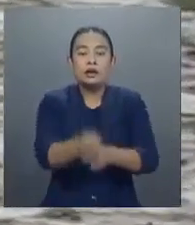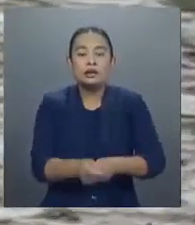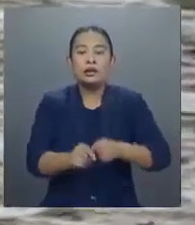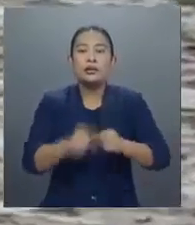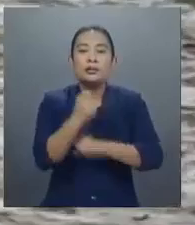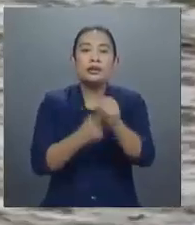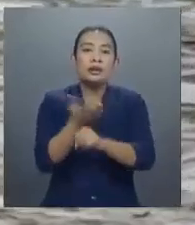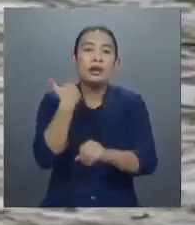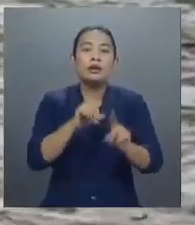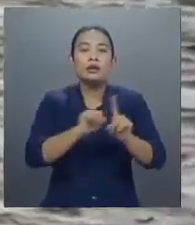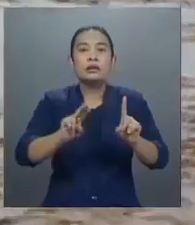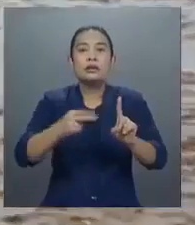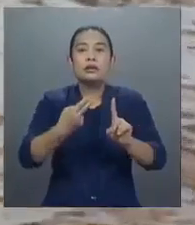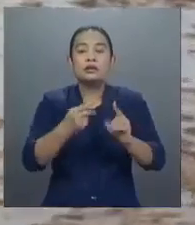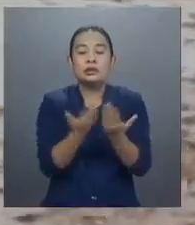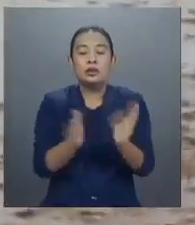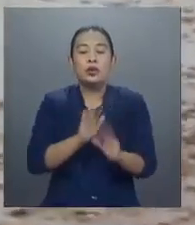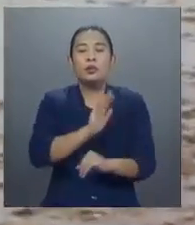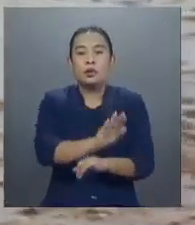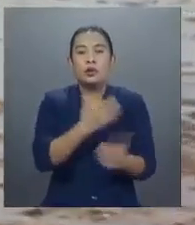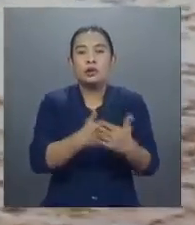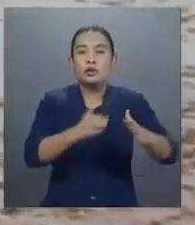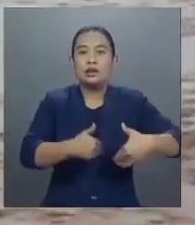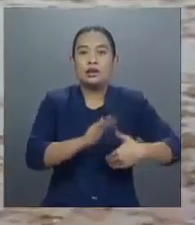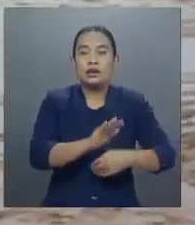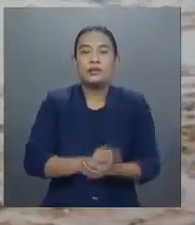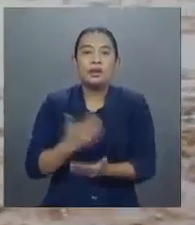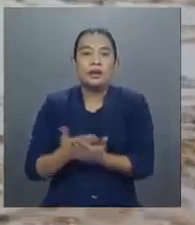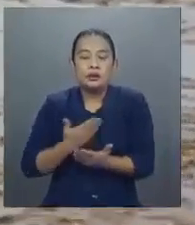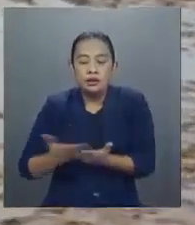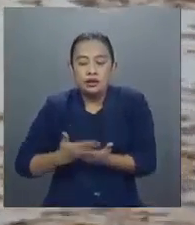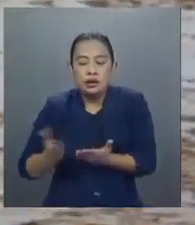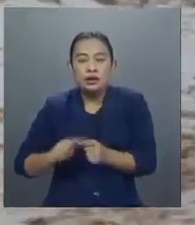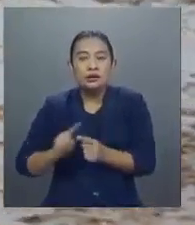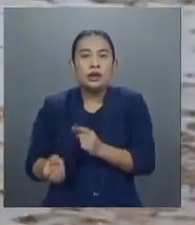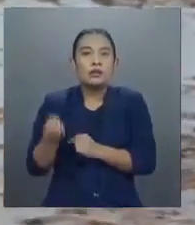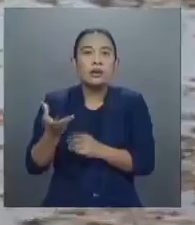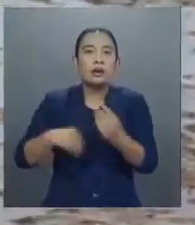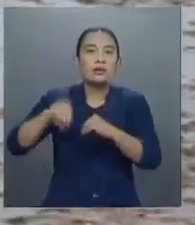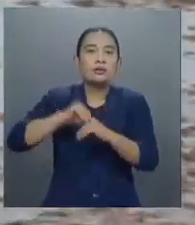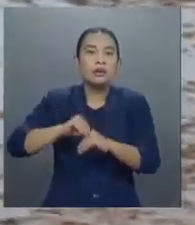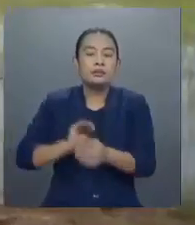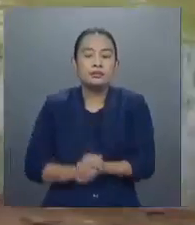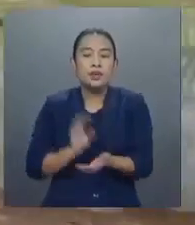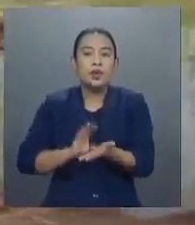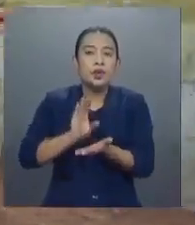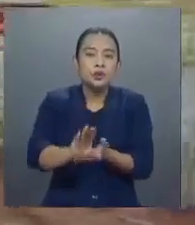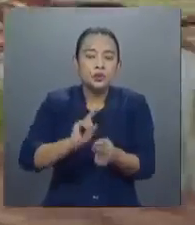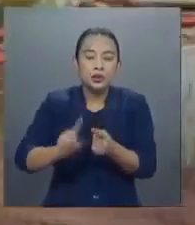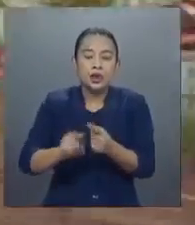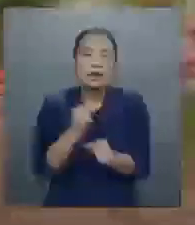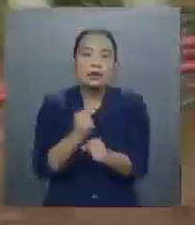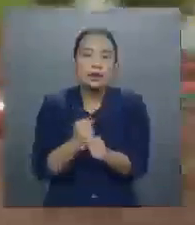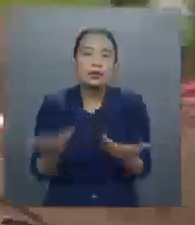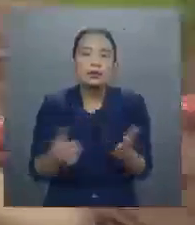ที่ 120,000 บาทต่อครัวเรือนนะครับขณะที่รายจ่ายภาคเกษตรเพิ่มขึ้นทางค่าใช้จ่ายการลงทุนปัจจัยการผลิตปั